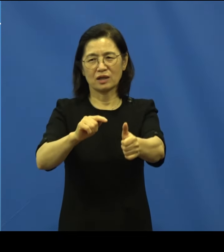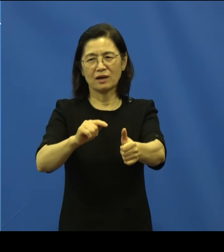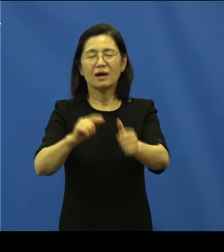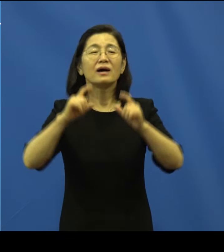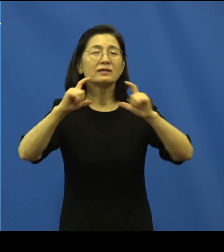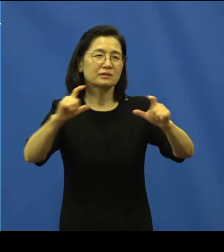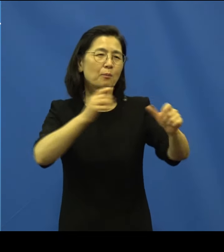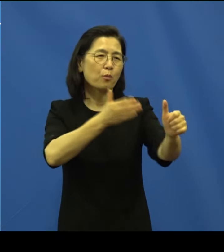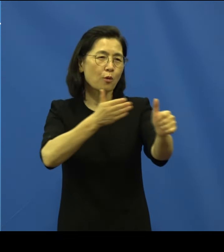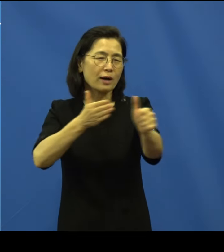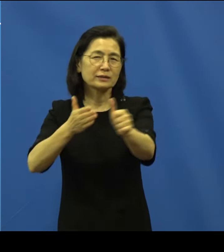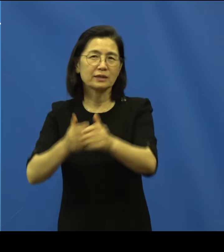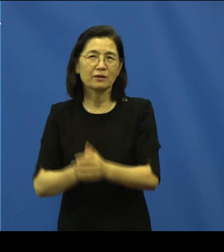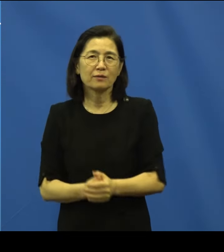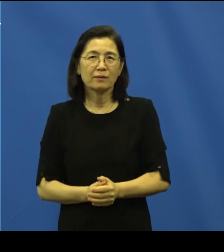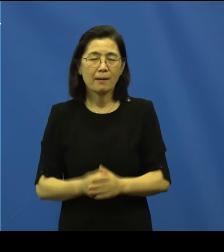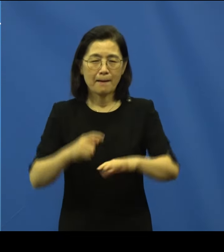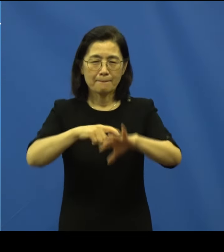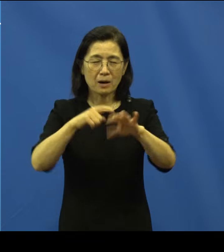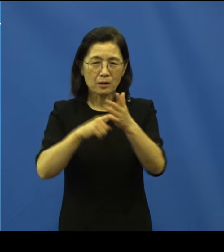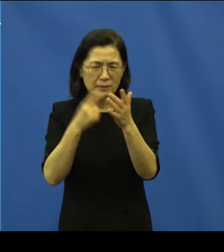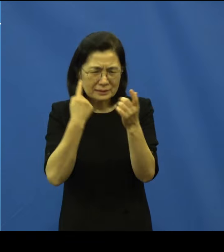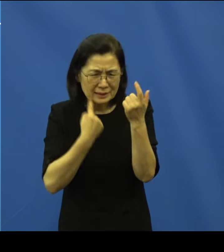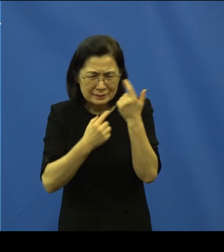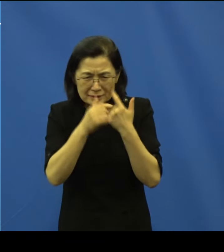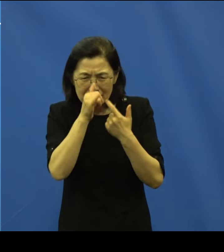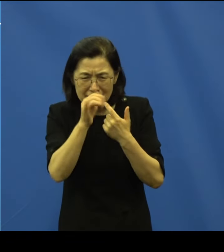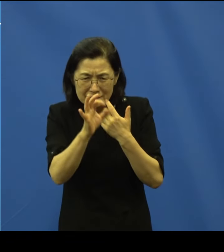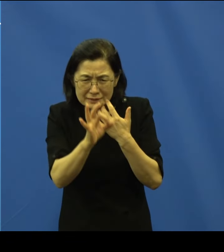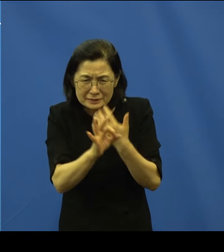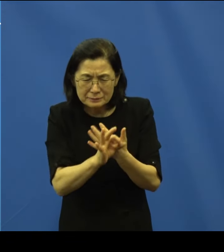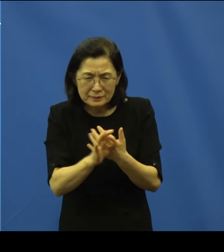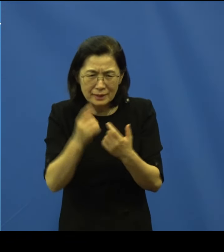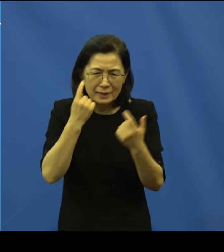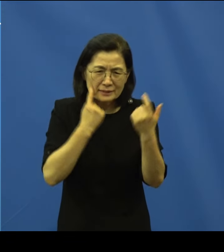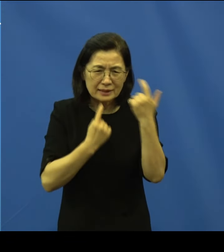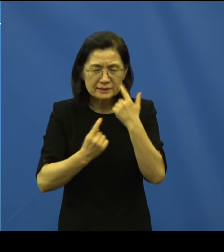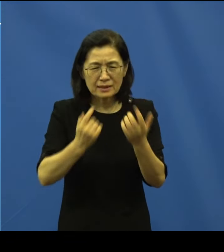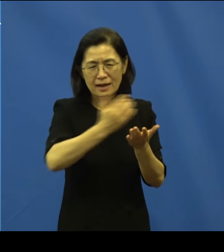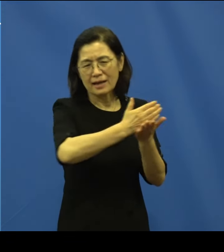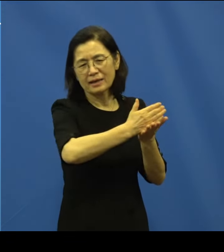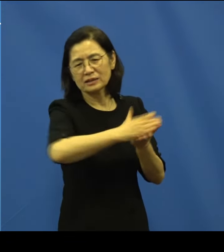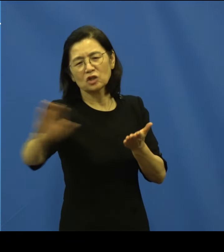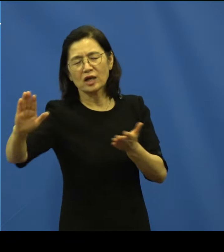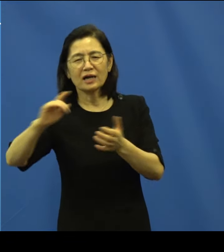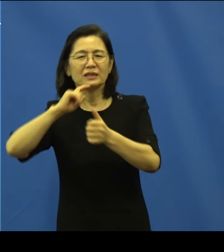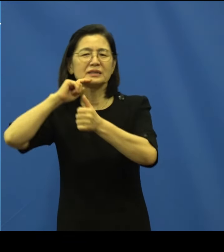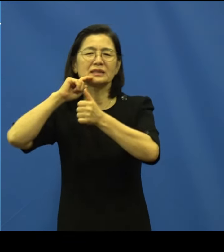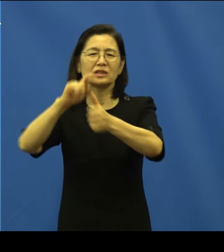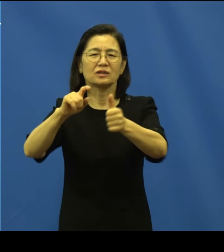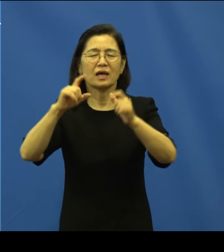여러분, 내 안에 어떤 마음의 상처들이 있으면 여러분 선포하세요. 떠나갈지어다. 그것을 끌어안고 있지 마세요.